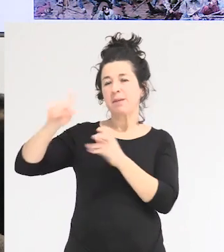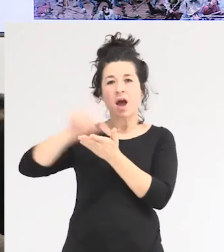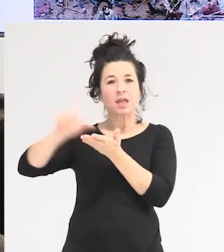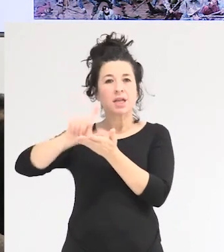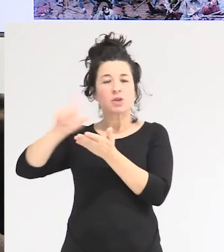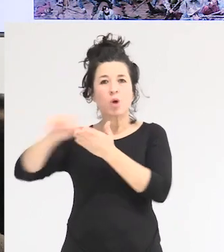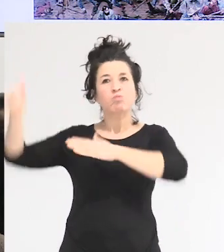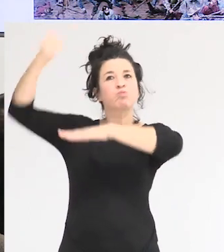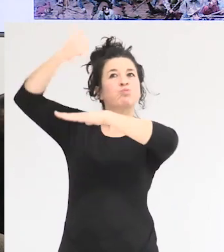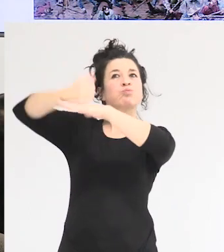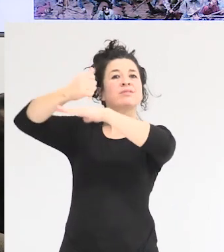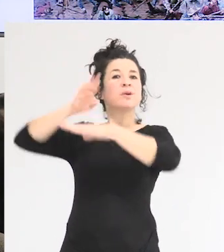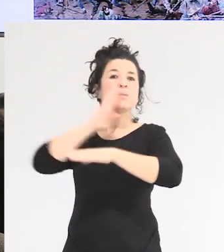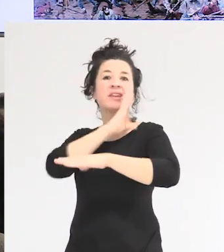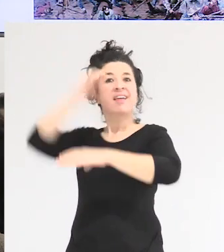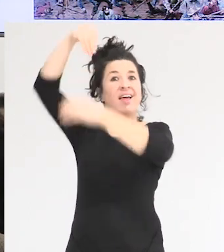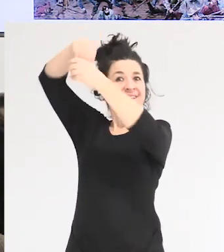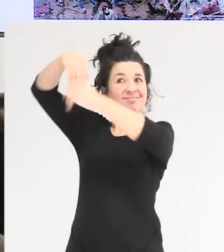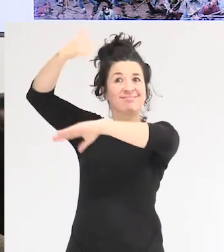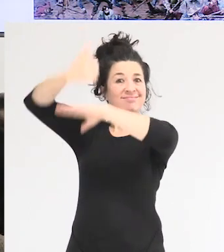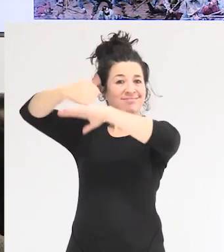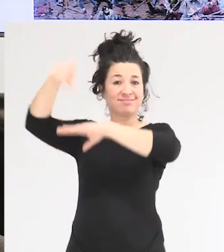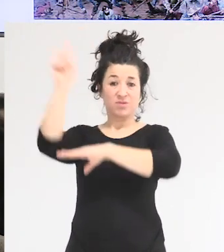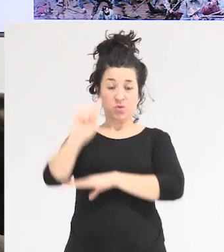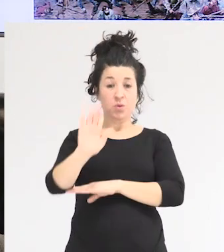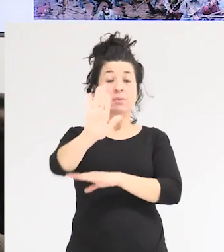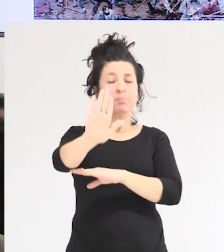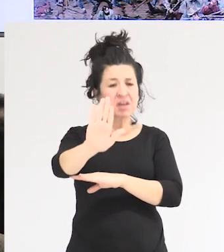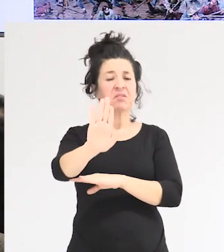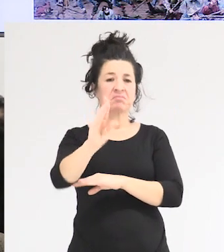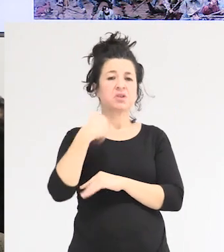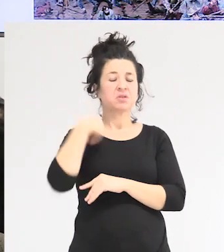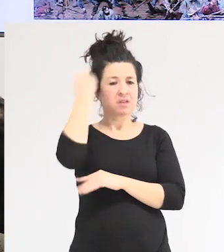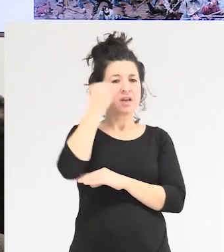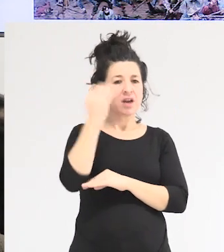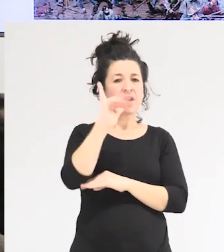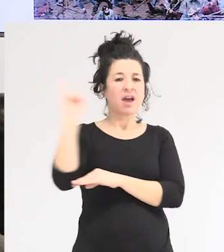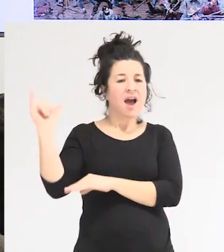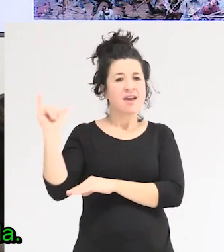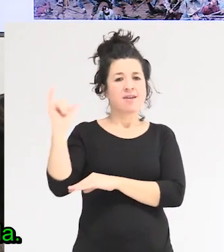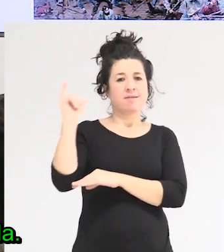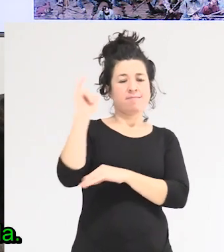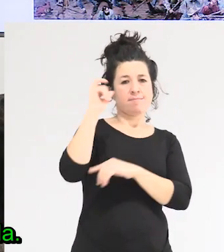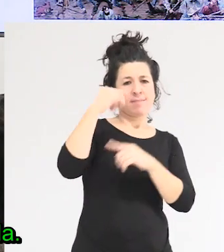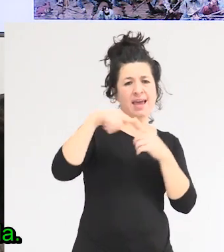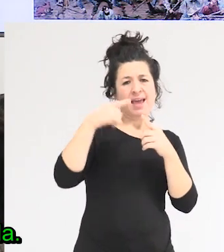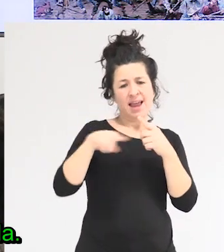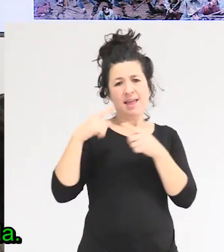handien Olimpoan. Eta hala ere nik uste dut badituela elementuak bihurtzeko, ez?